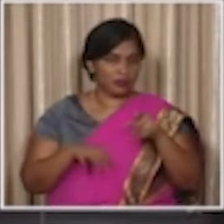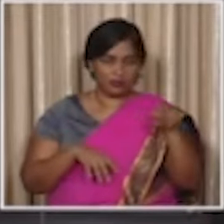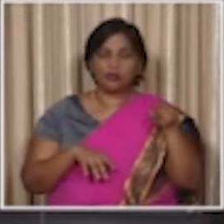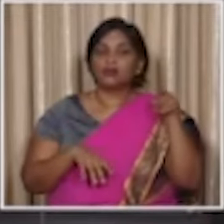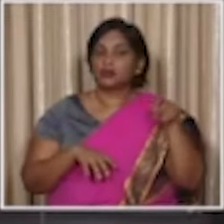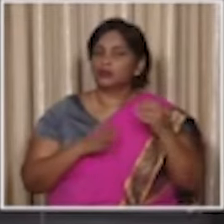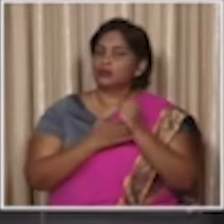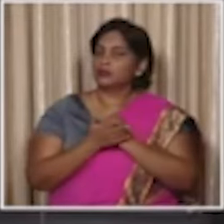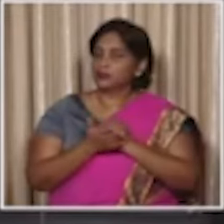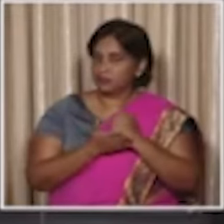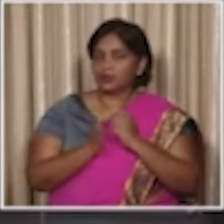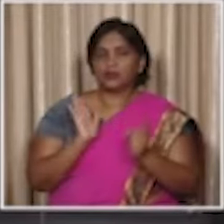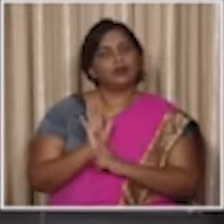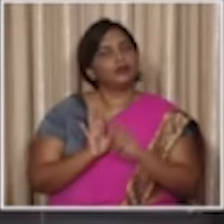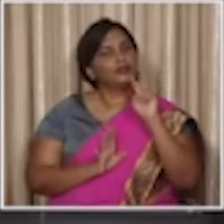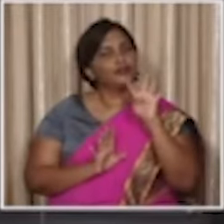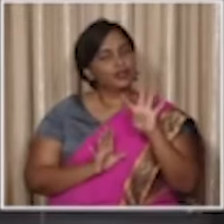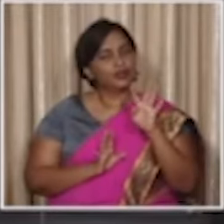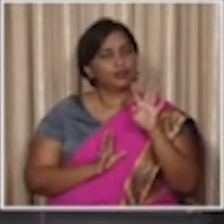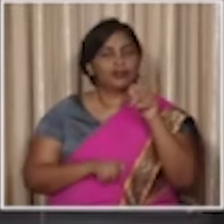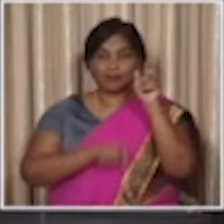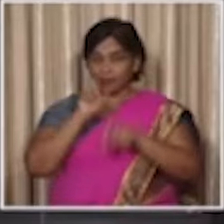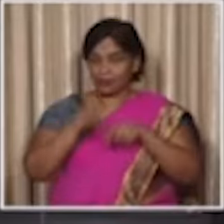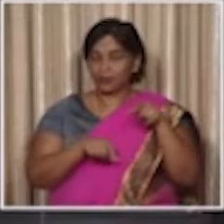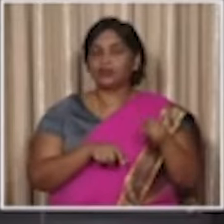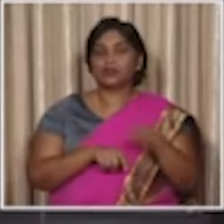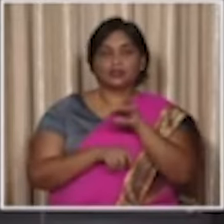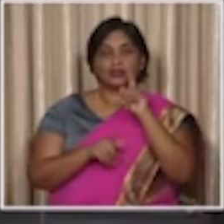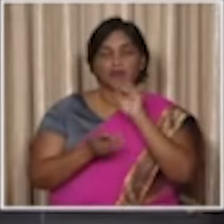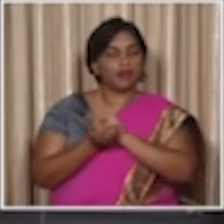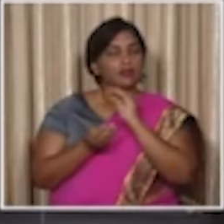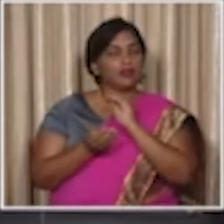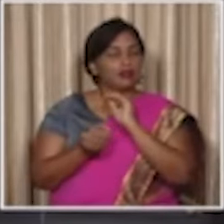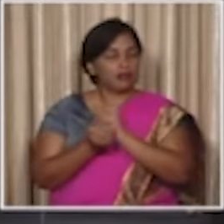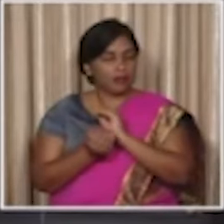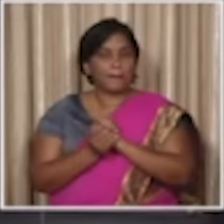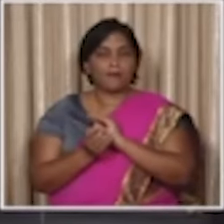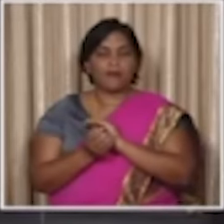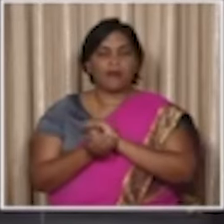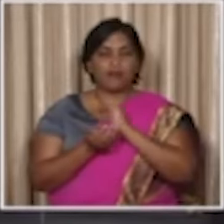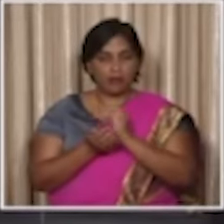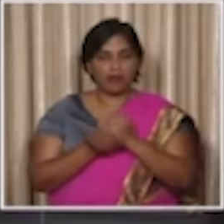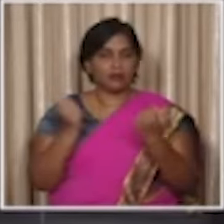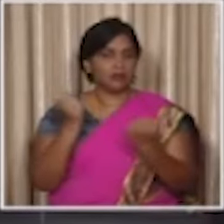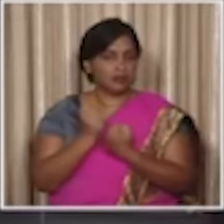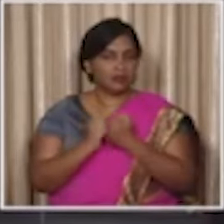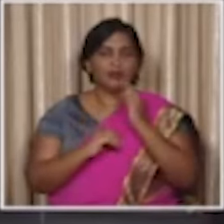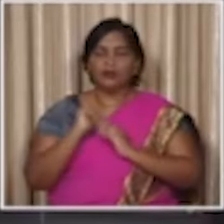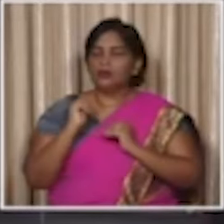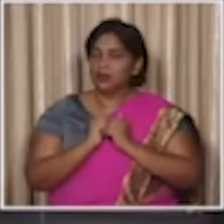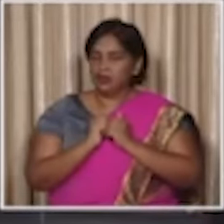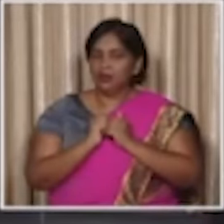me sieluma laksha 24ka prathilabhin me samaaja aarakshana wedapiliwalata daayakathwaya sapayana